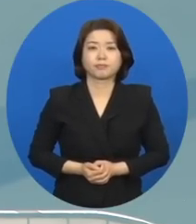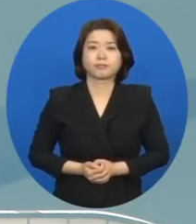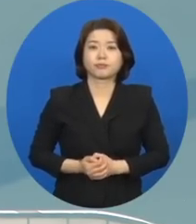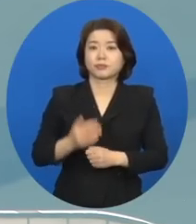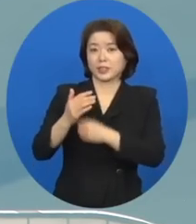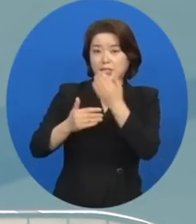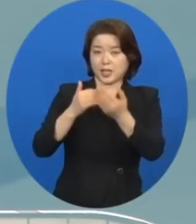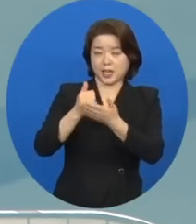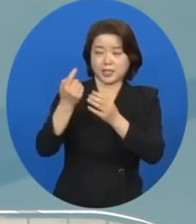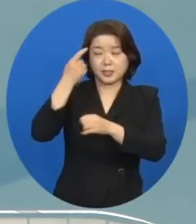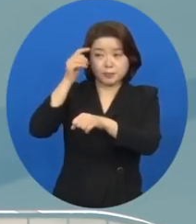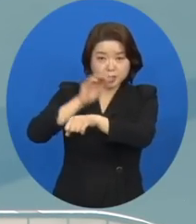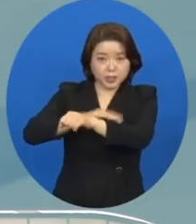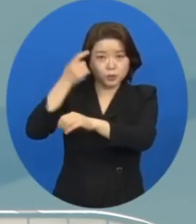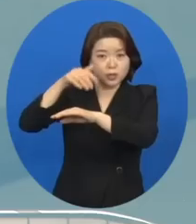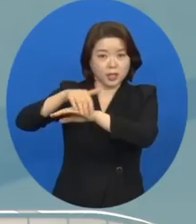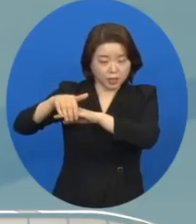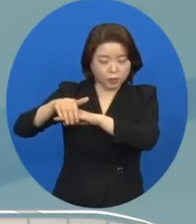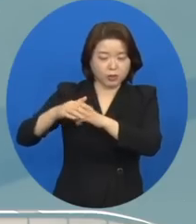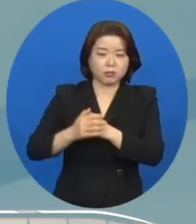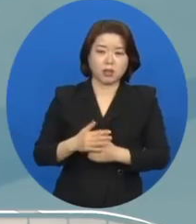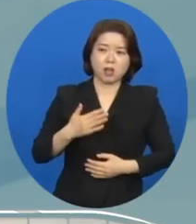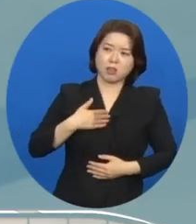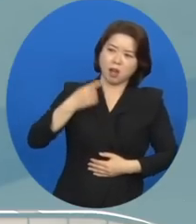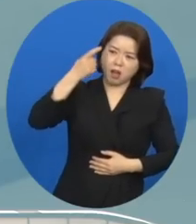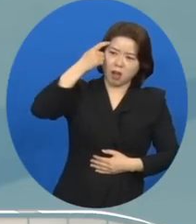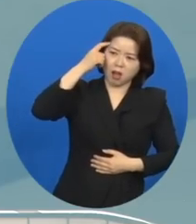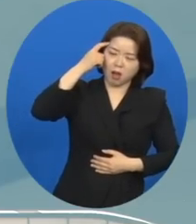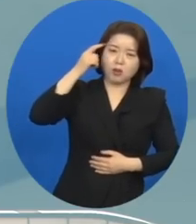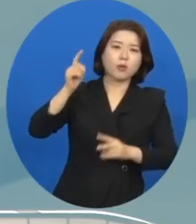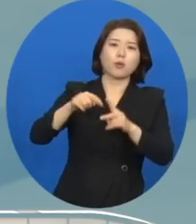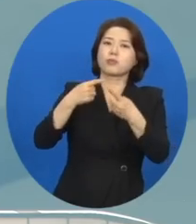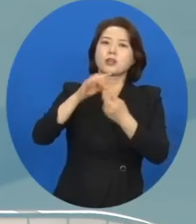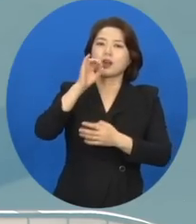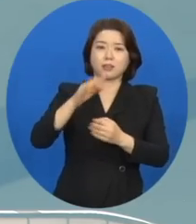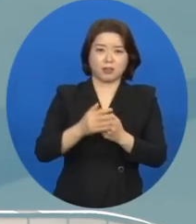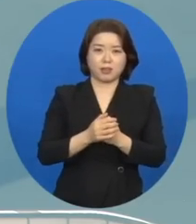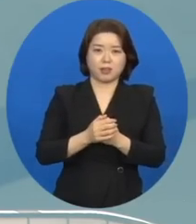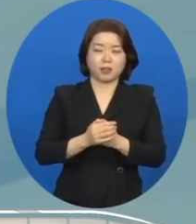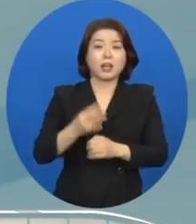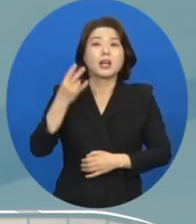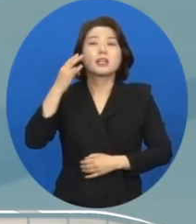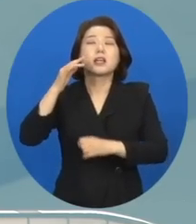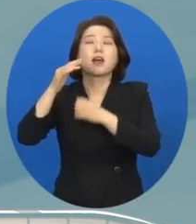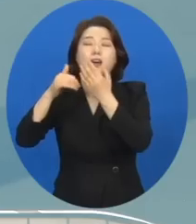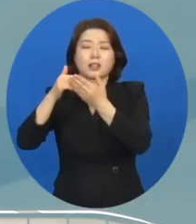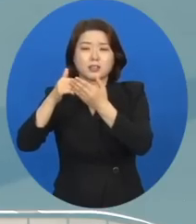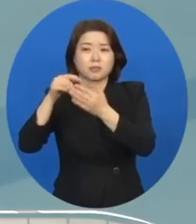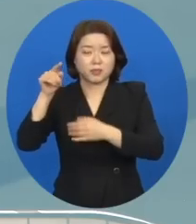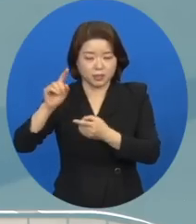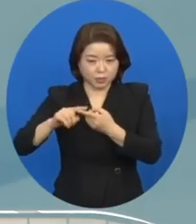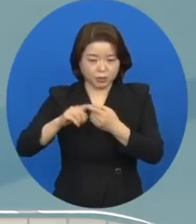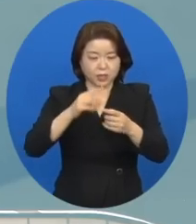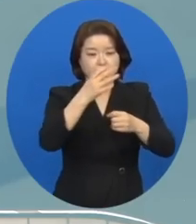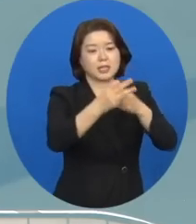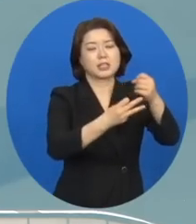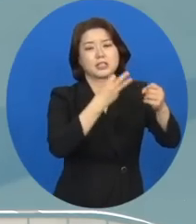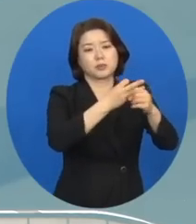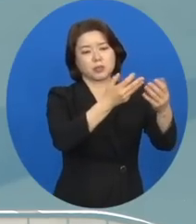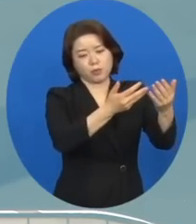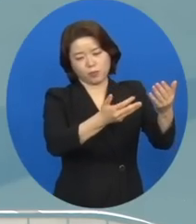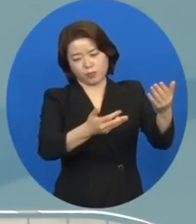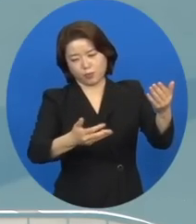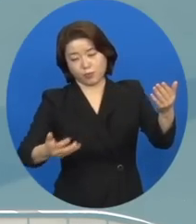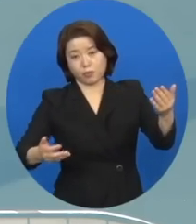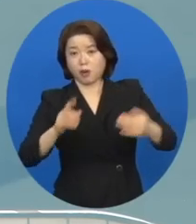하나님의 지혜와 모략은 나의 머리로 다 이해할 수 없으니까 예 하나님. 그렇게 13년이 흘러갑니다. 13년이 지난